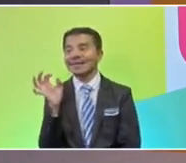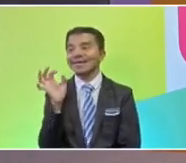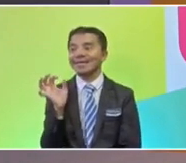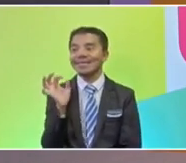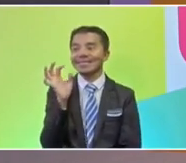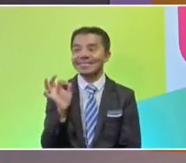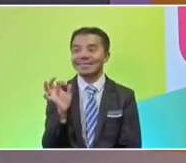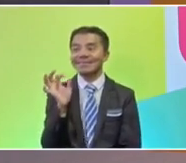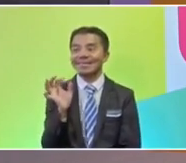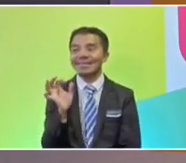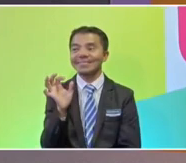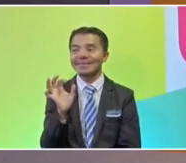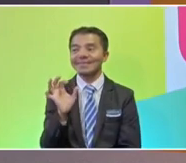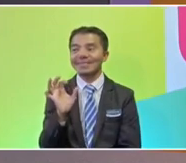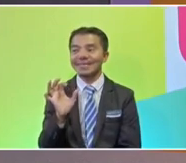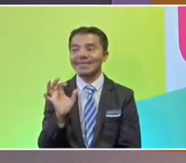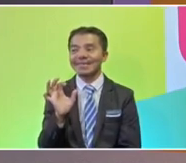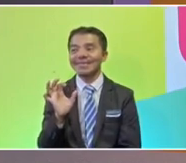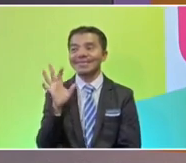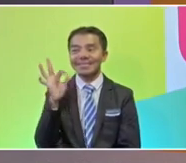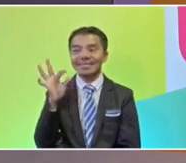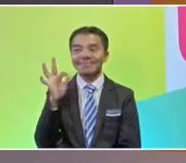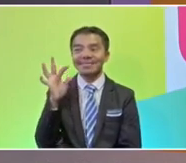9 9 9 10